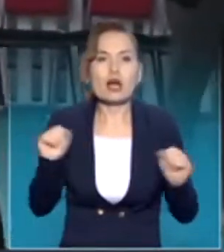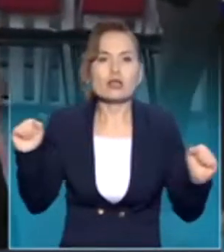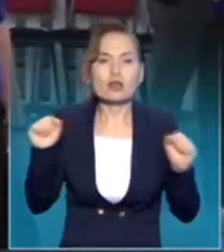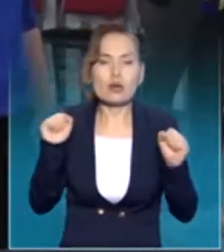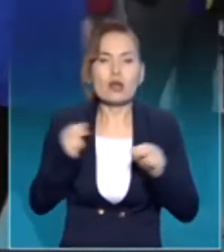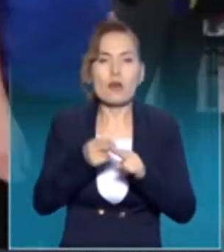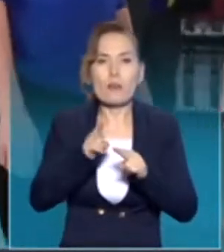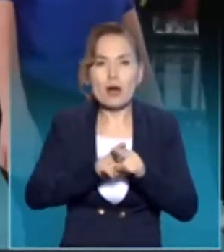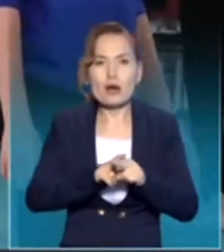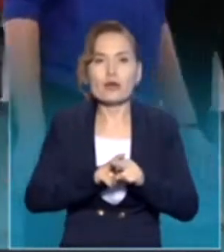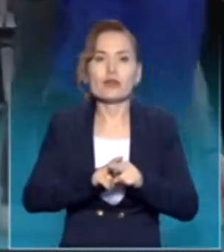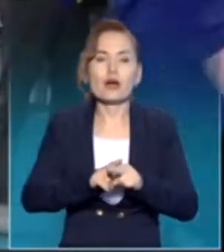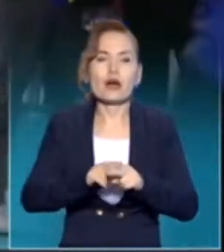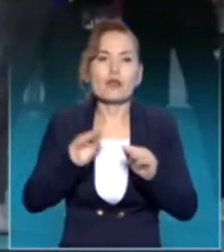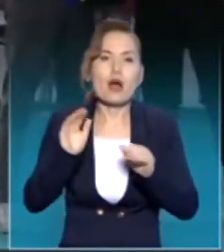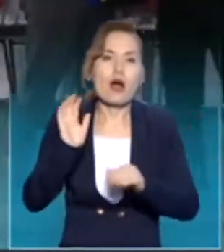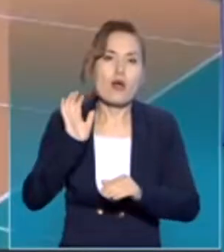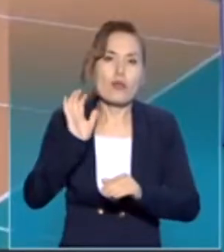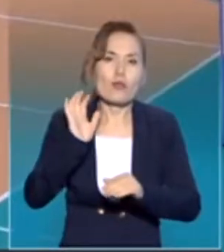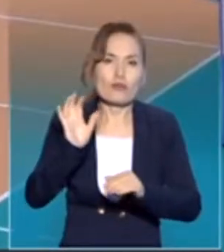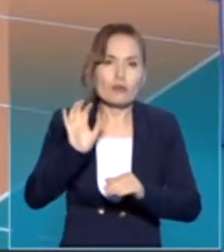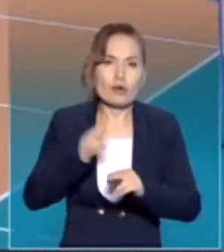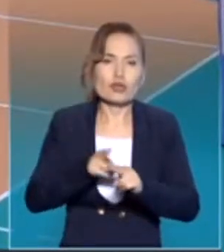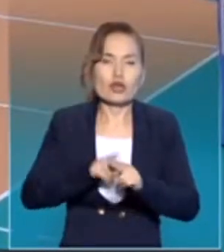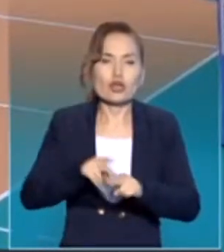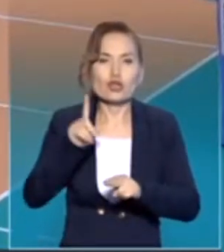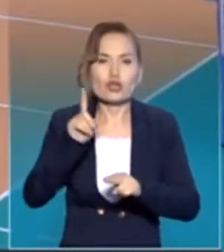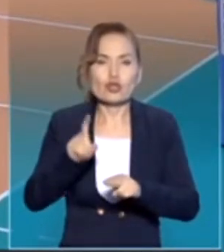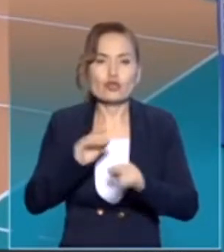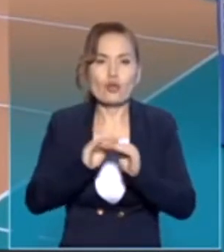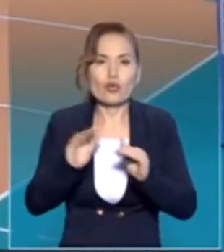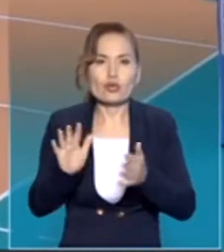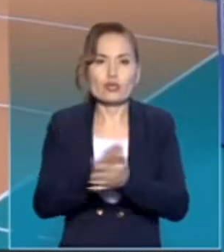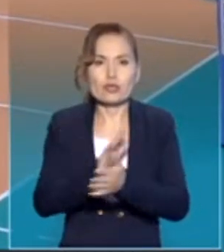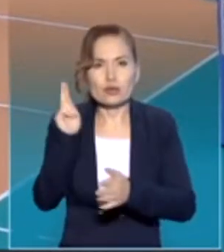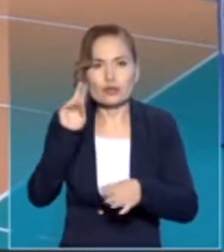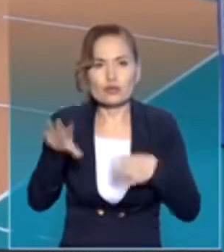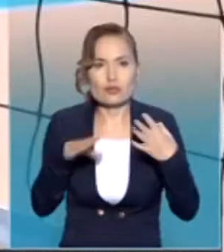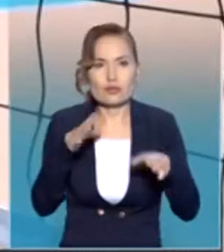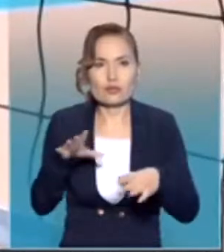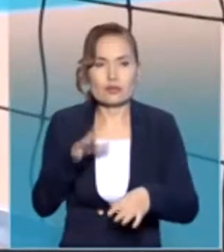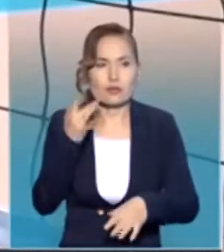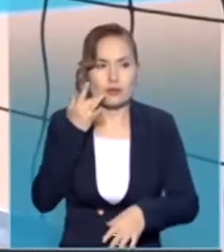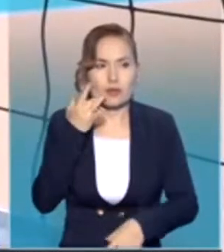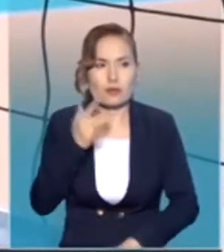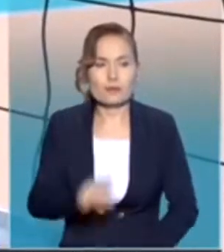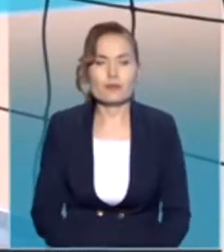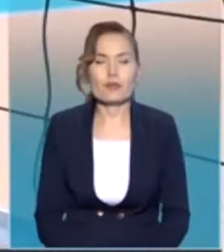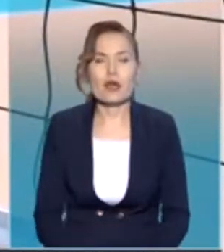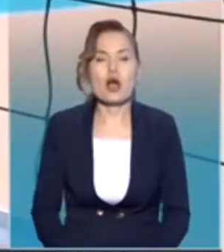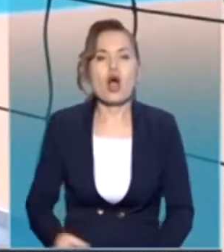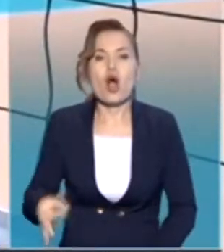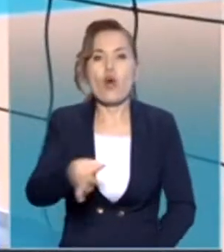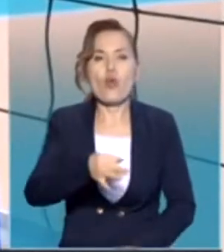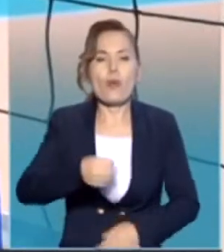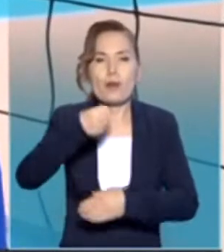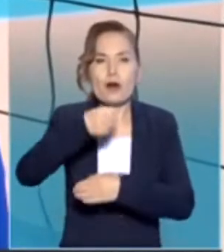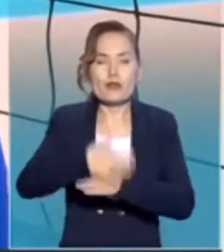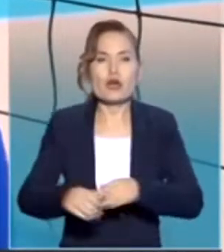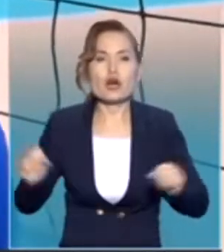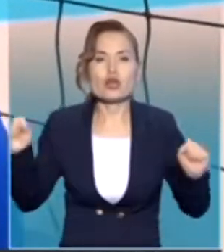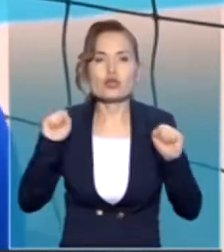кәсіпқой волейболшылармен бірге 100-ден астам оқушы тегін жаттығып жүр. Открыли отделение волейбол. Облыс орталығындағы